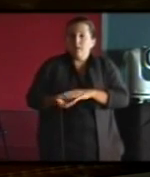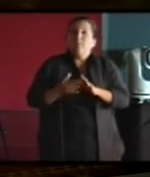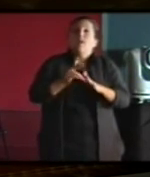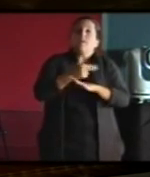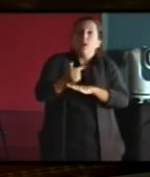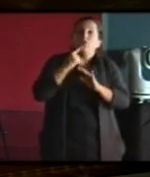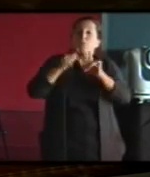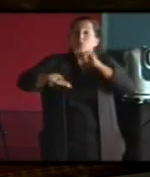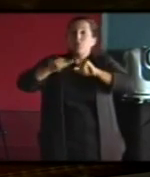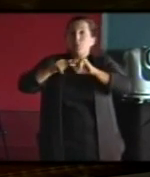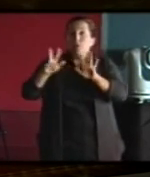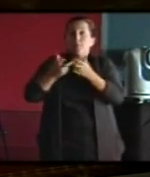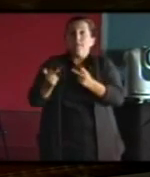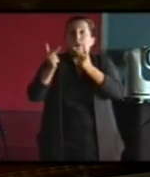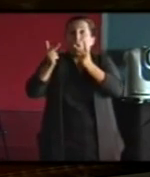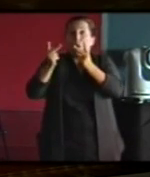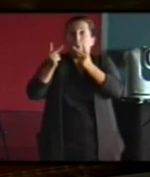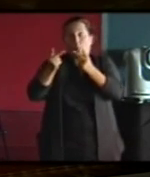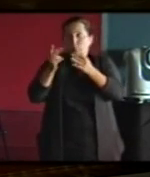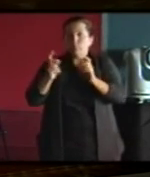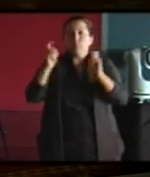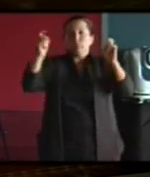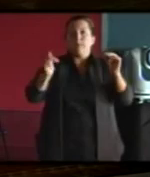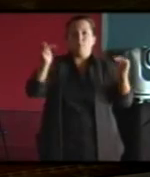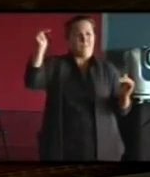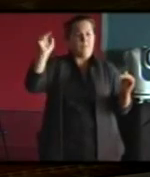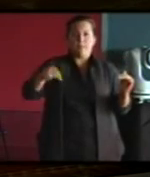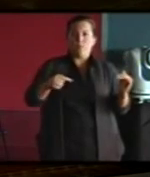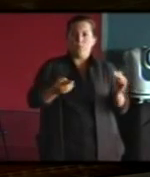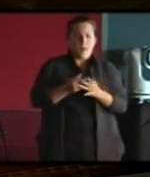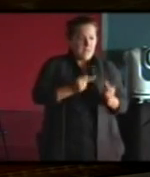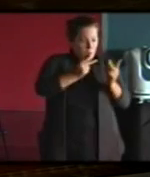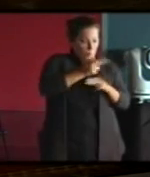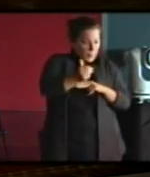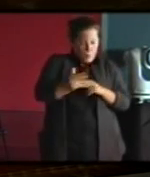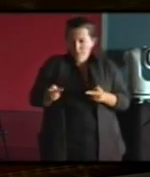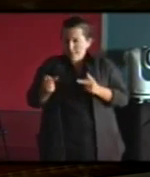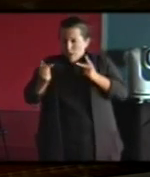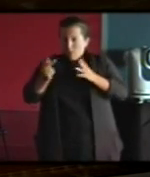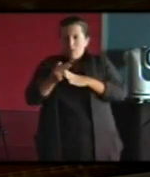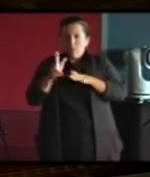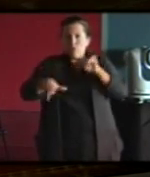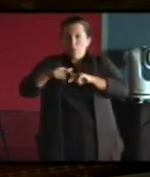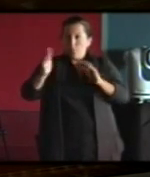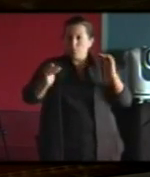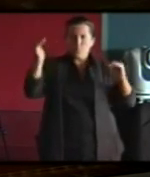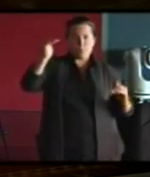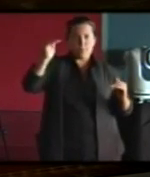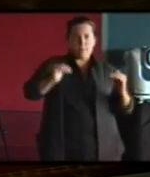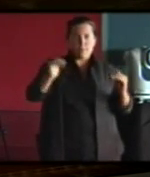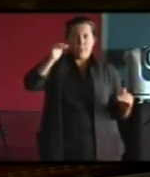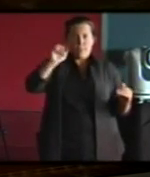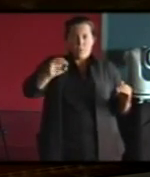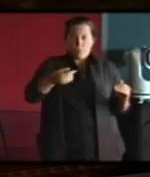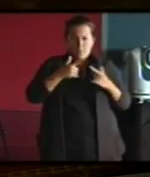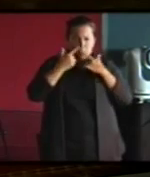la valeur des logements soit plus élevée que celle des bureaux, et significativement. Ce qui,